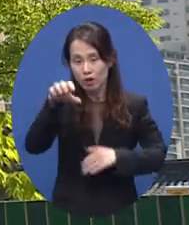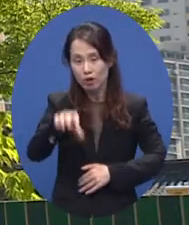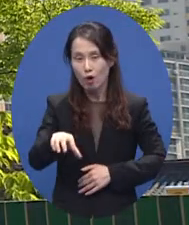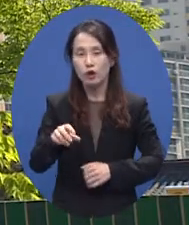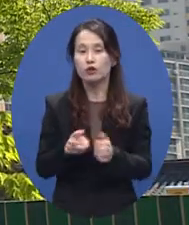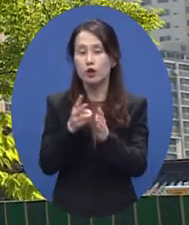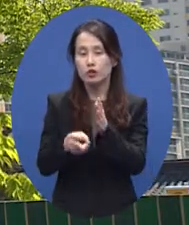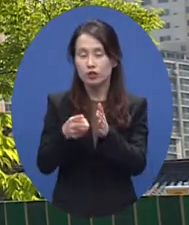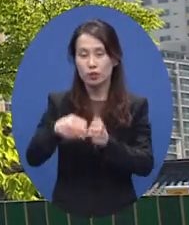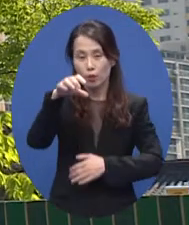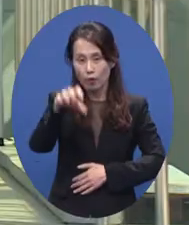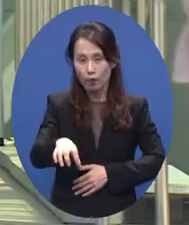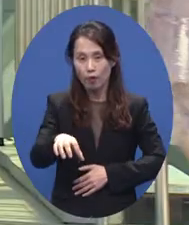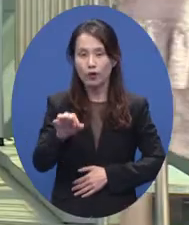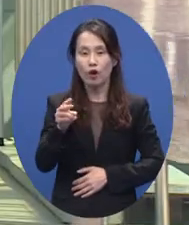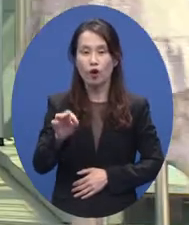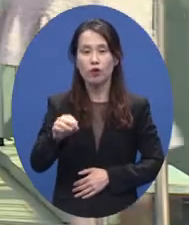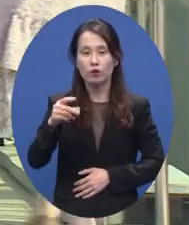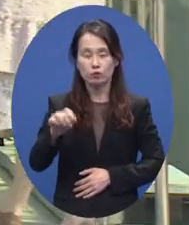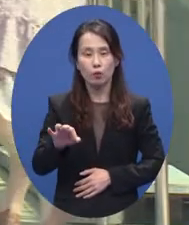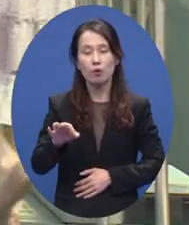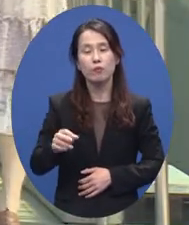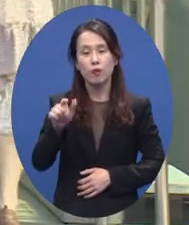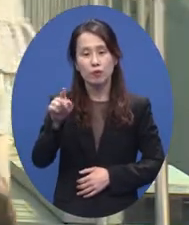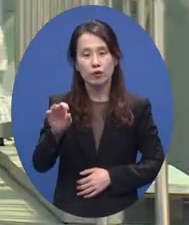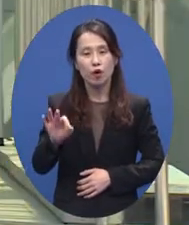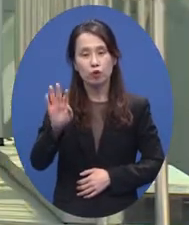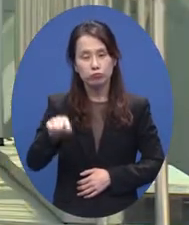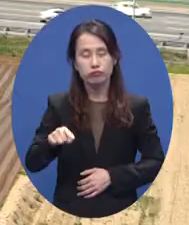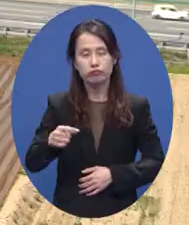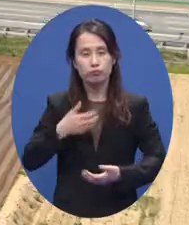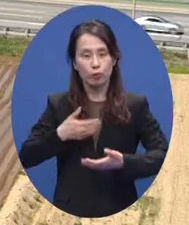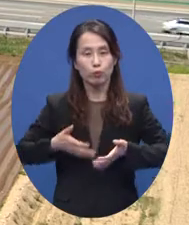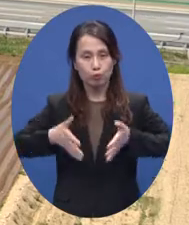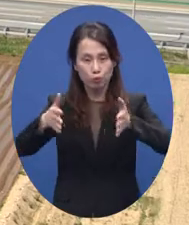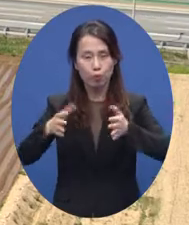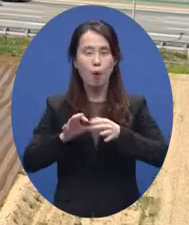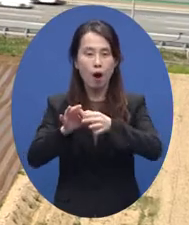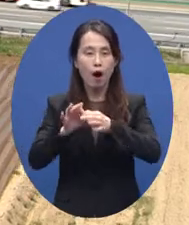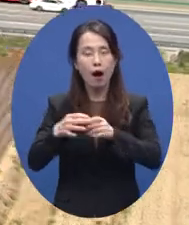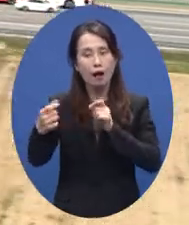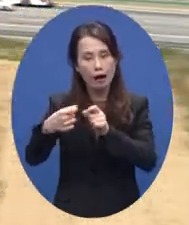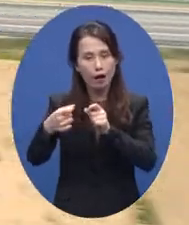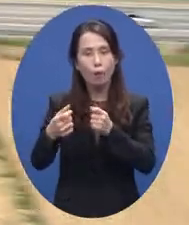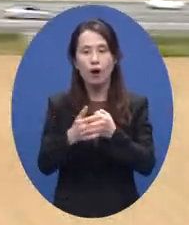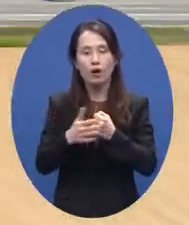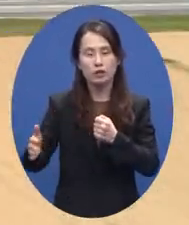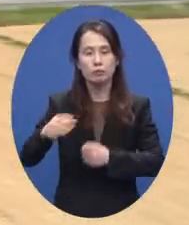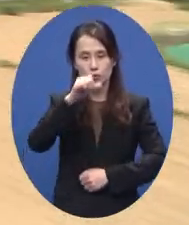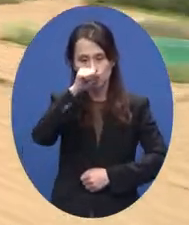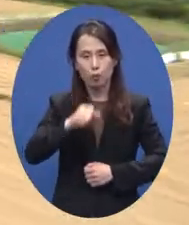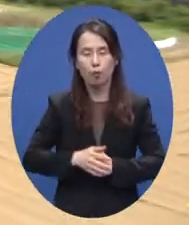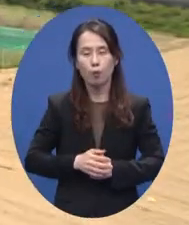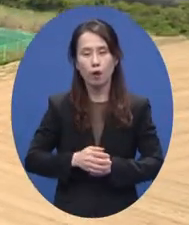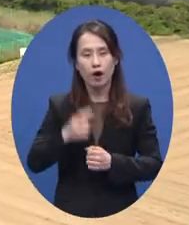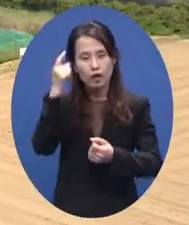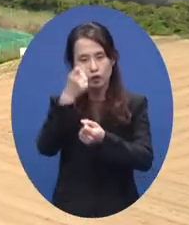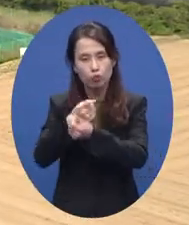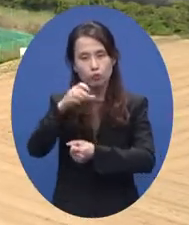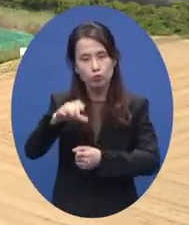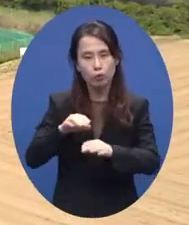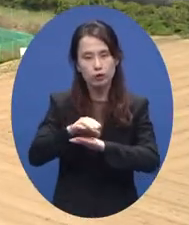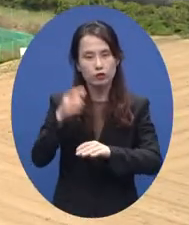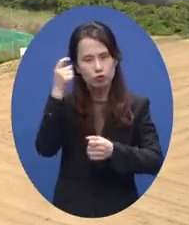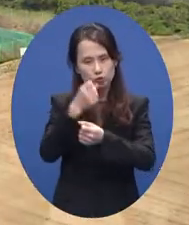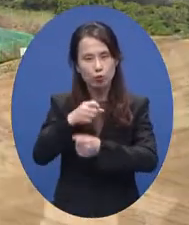광역급행철도 용인역, 영동, 경부고속도로 등 교통 여건이 좋고, 주변엔 대형 제약사와 자동차 연구소 등이 입주해 산업